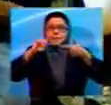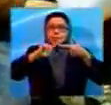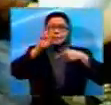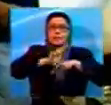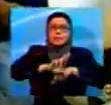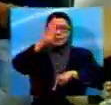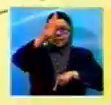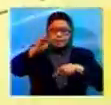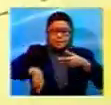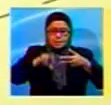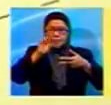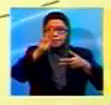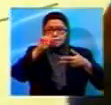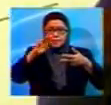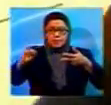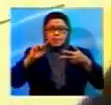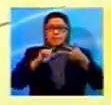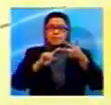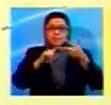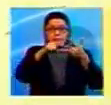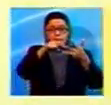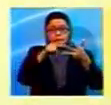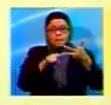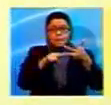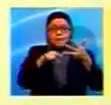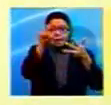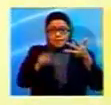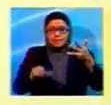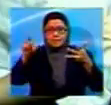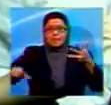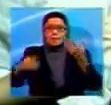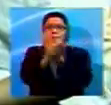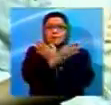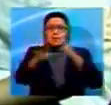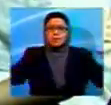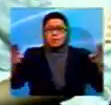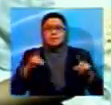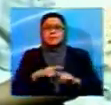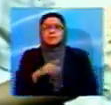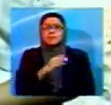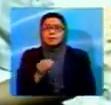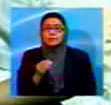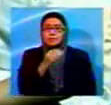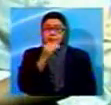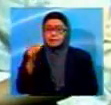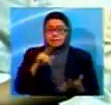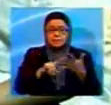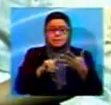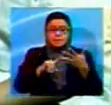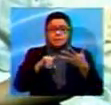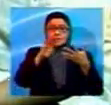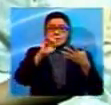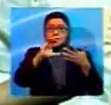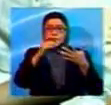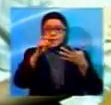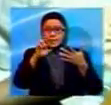dap RAM karpal Singo dan dua calon bebas iaitu Mohamad nabi bkss Mohamad nabi Abdul Satar dan Abu Bakar Siddiq Mohamad